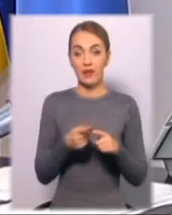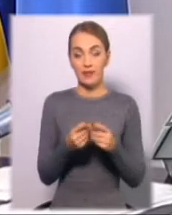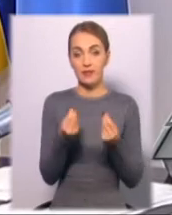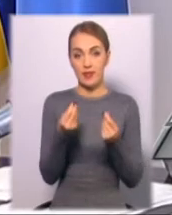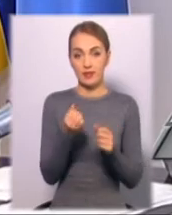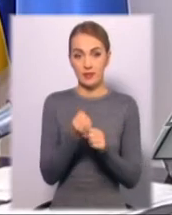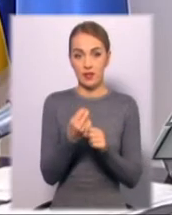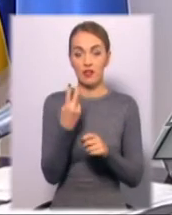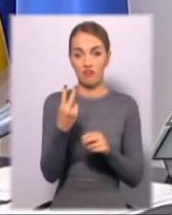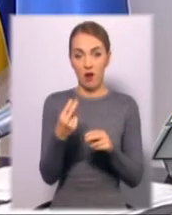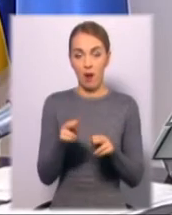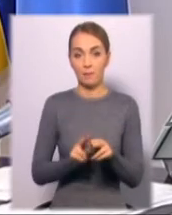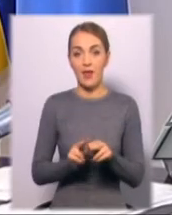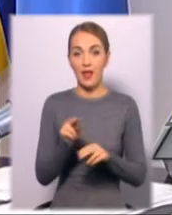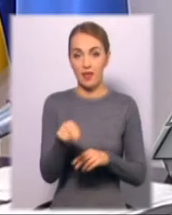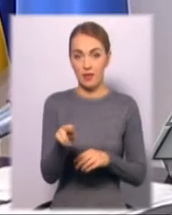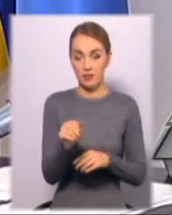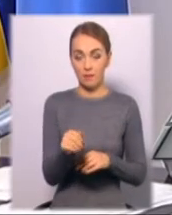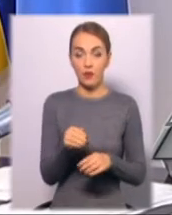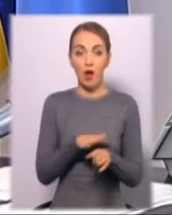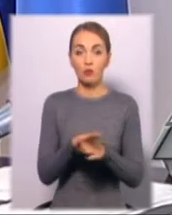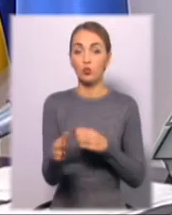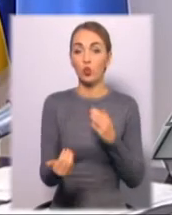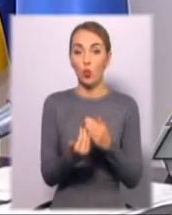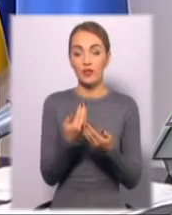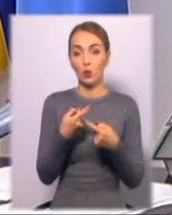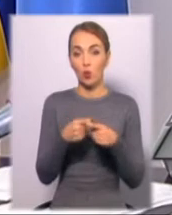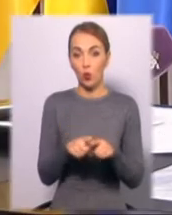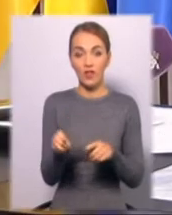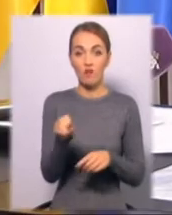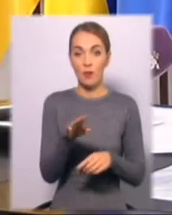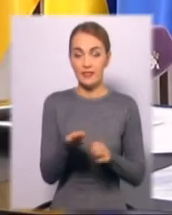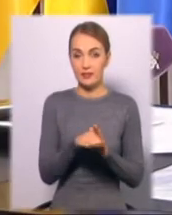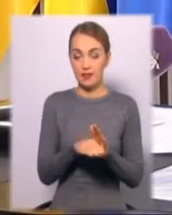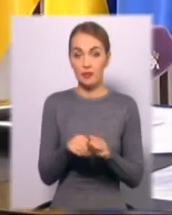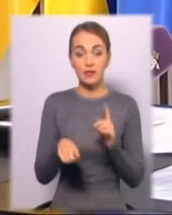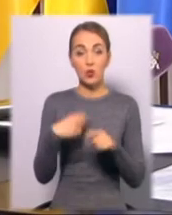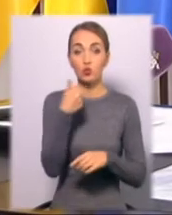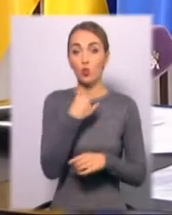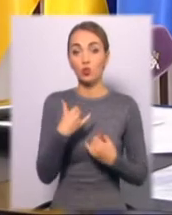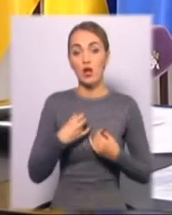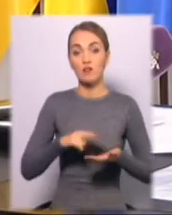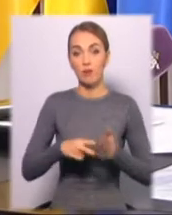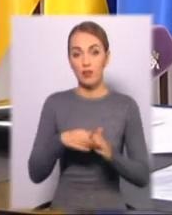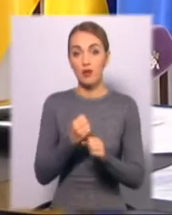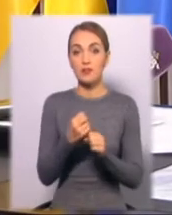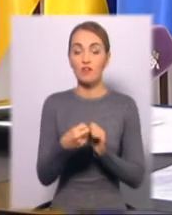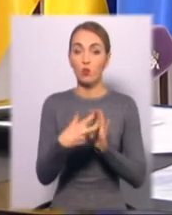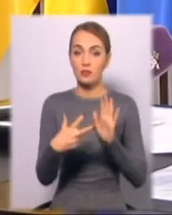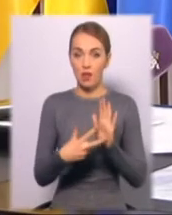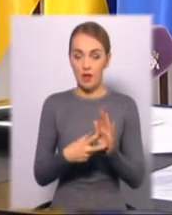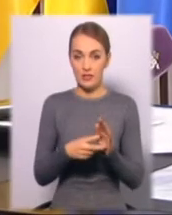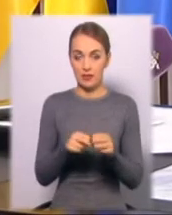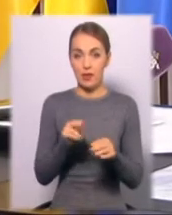зробимо 2 переїзди. Це абсолютно нова технологія, європейські стандарти. На наступний рік у нас в планах зробити 18